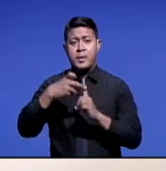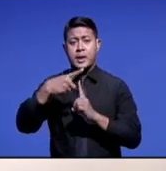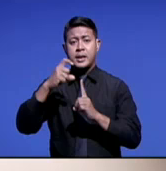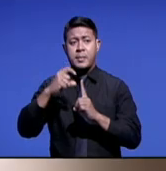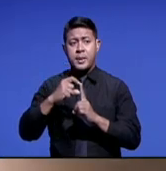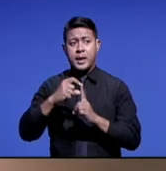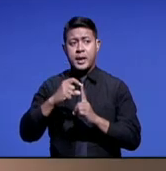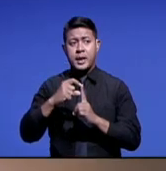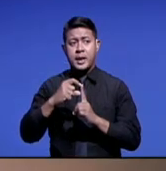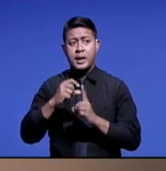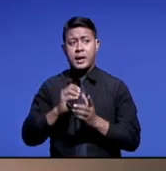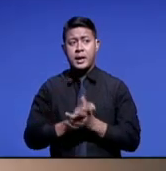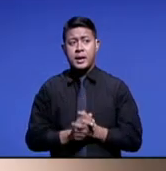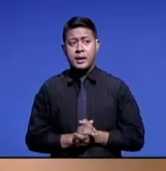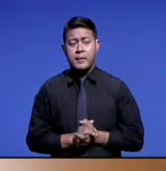Cahayapurnama.